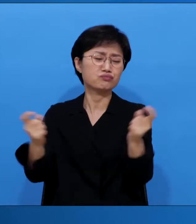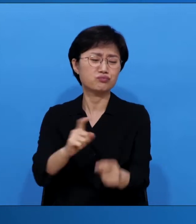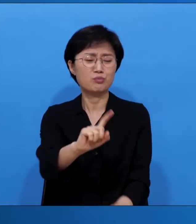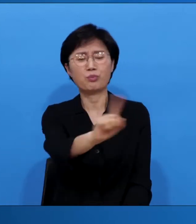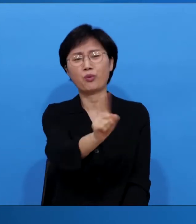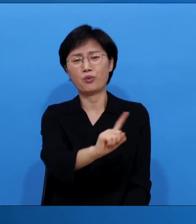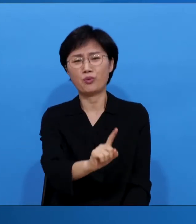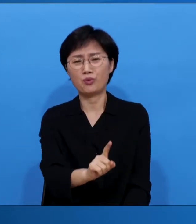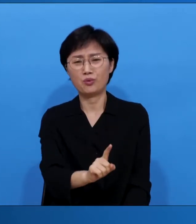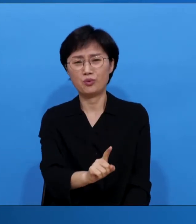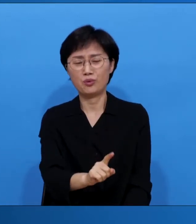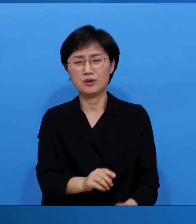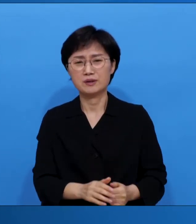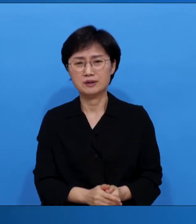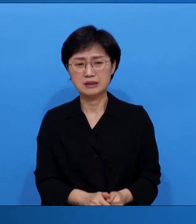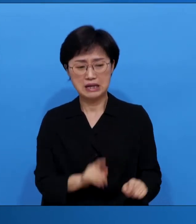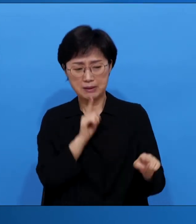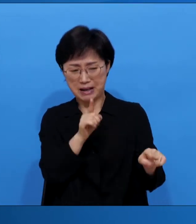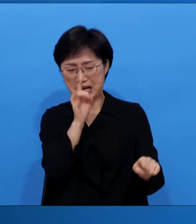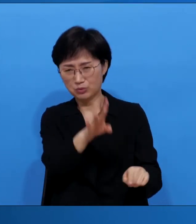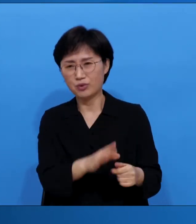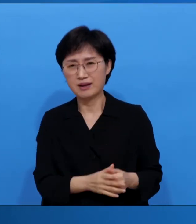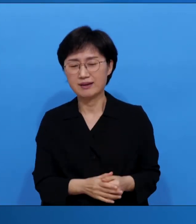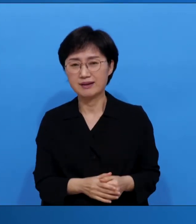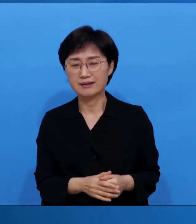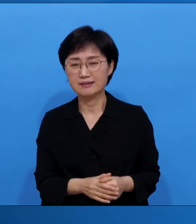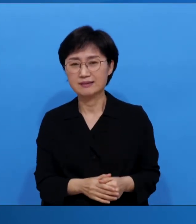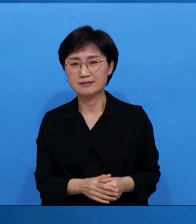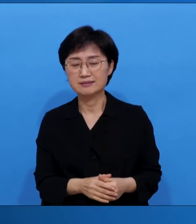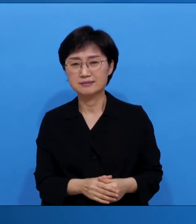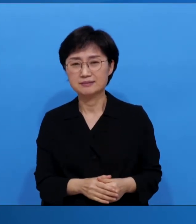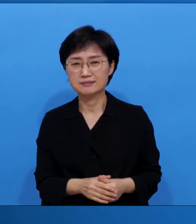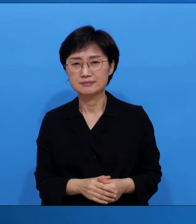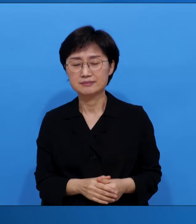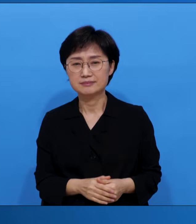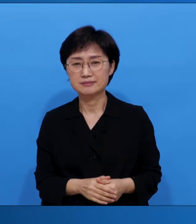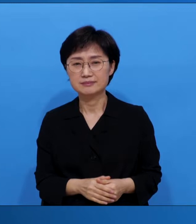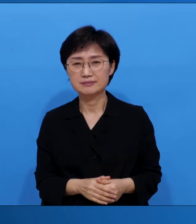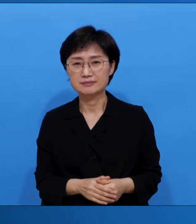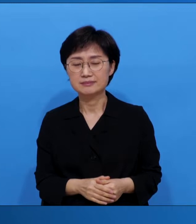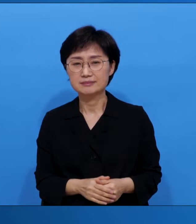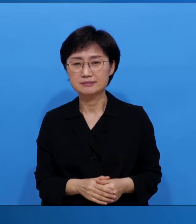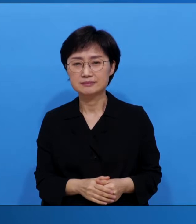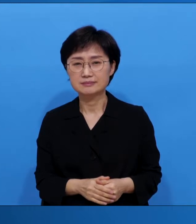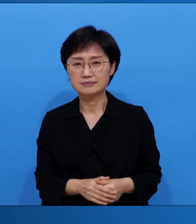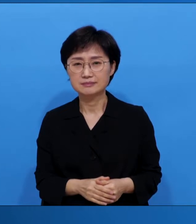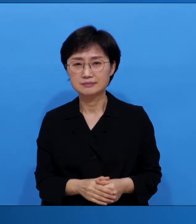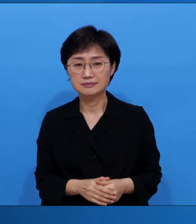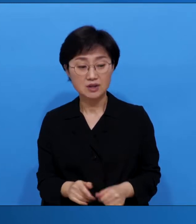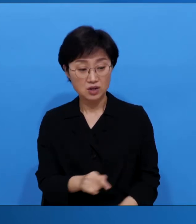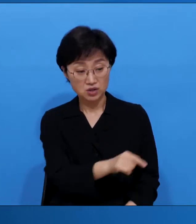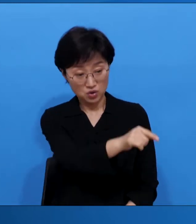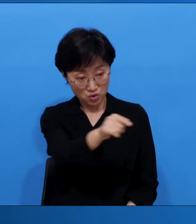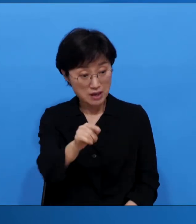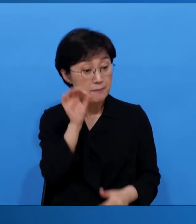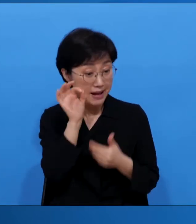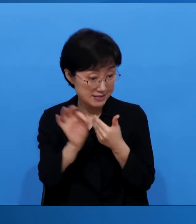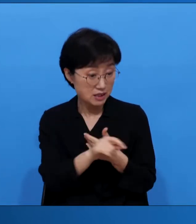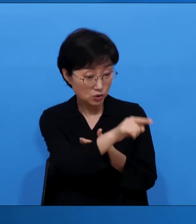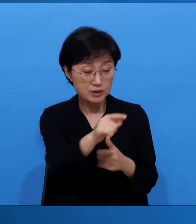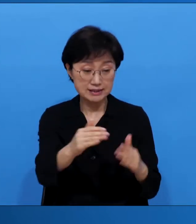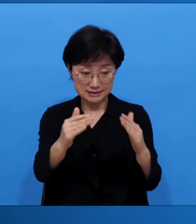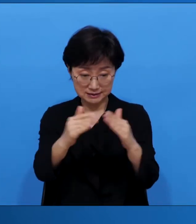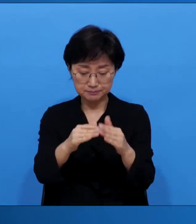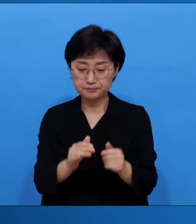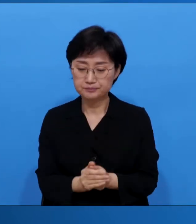That if I'm demon possessed and if Satan casts out Satan, he's divided against himself. Can that make any sense? 너희 집에 강한